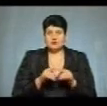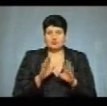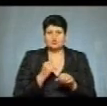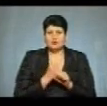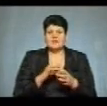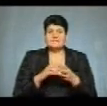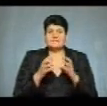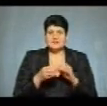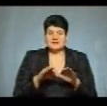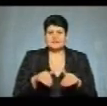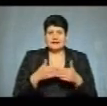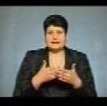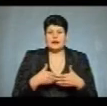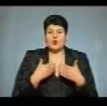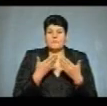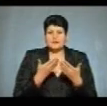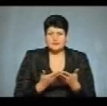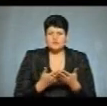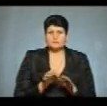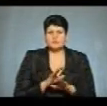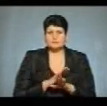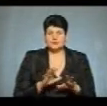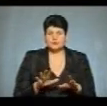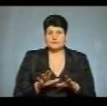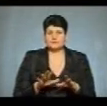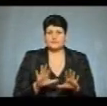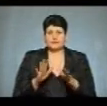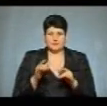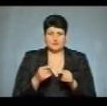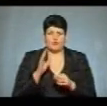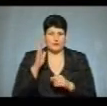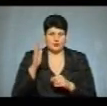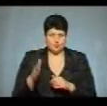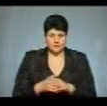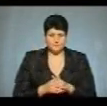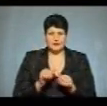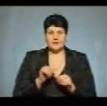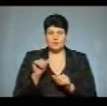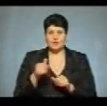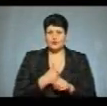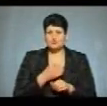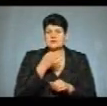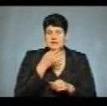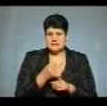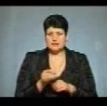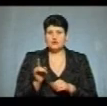і надані рекомендації, щоб запобігти подібним випадкам в майбутньому. Крім того, хочу сказати,